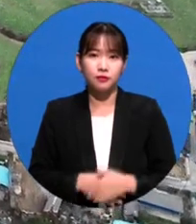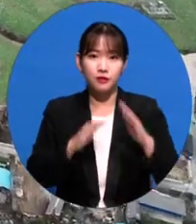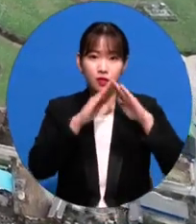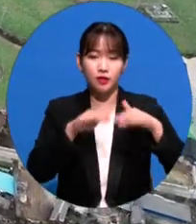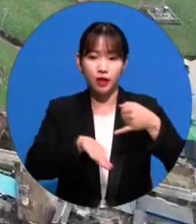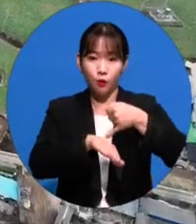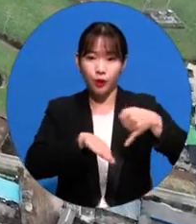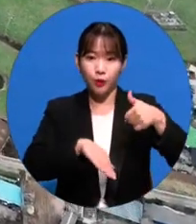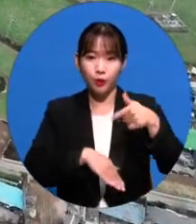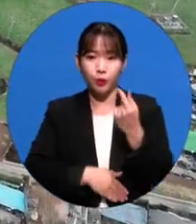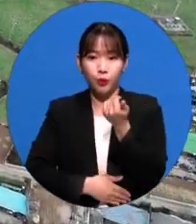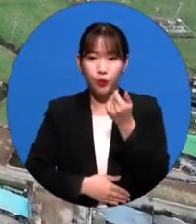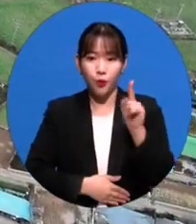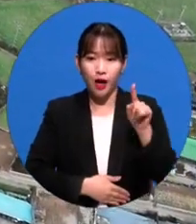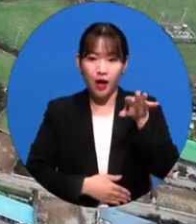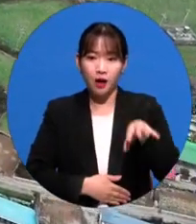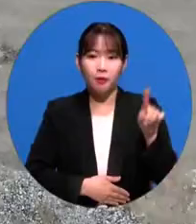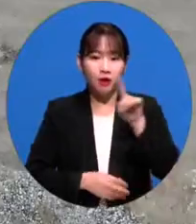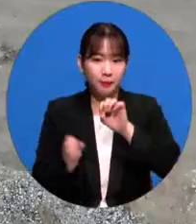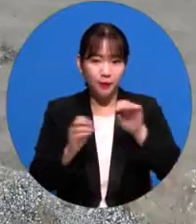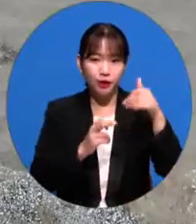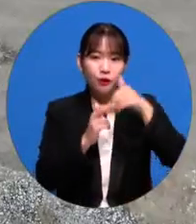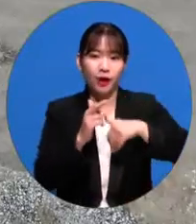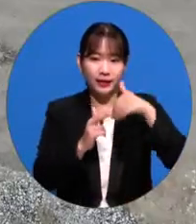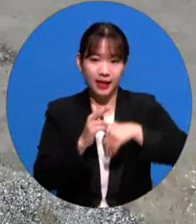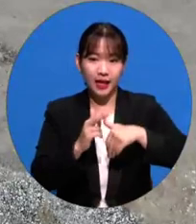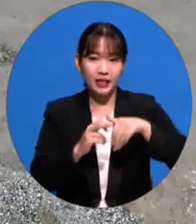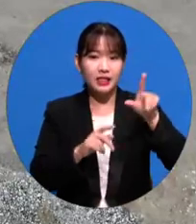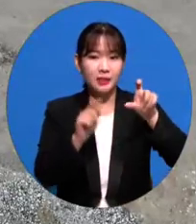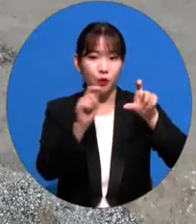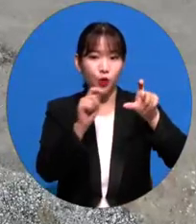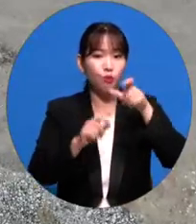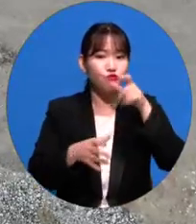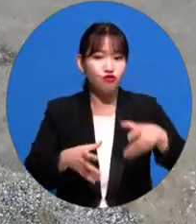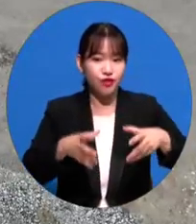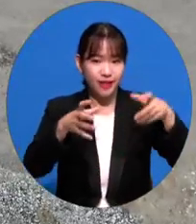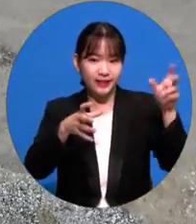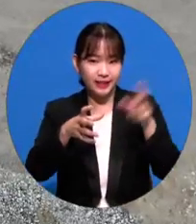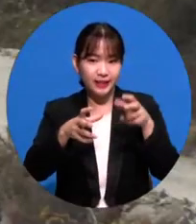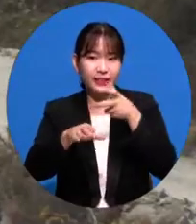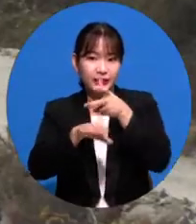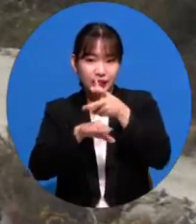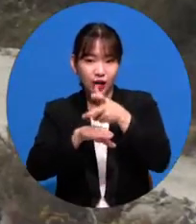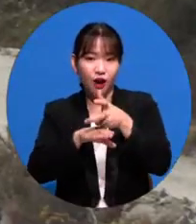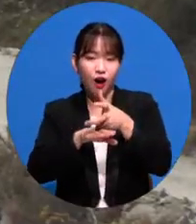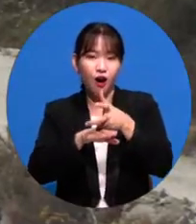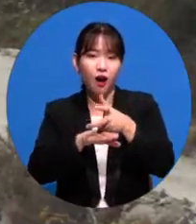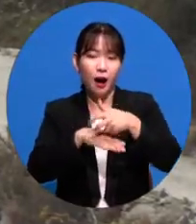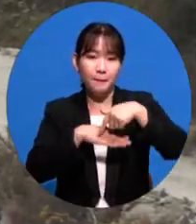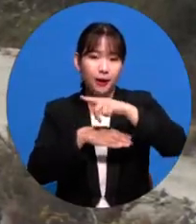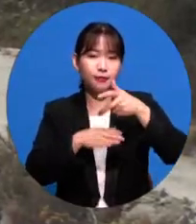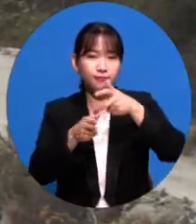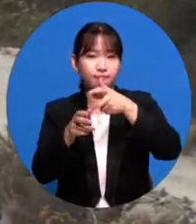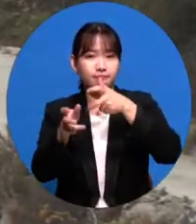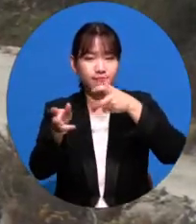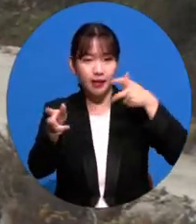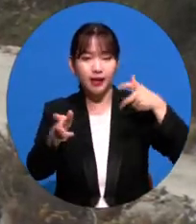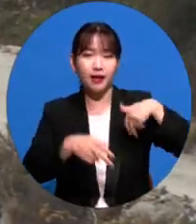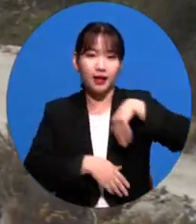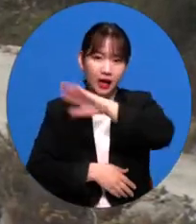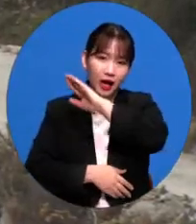전남 완도군 노하읍의 한 폐광입니다. 15톤짜리 물탱크를 실은 트럭들이 광산 밖으로 줄지어